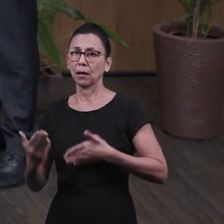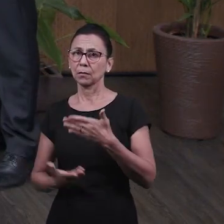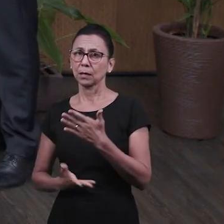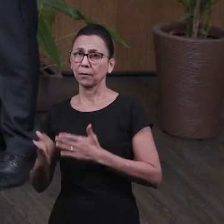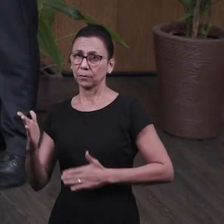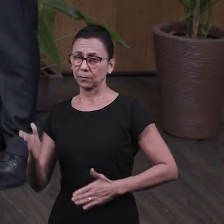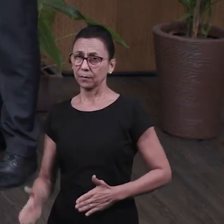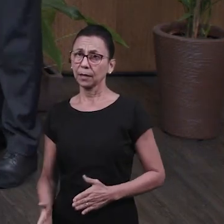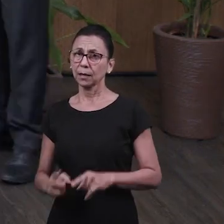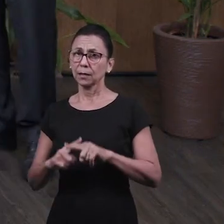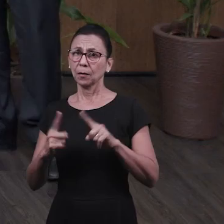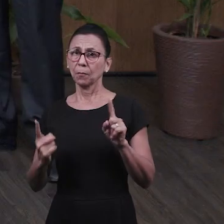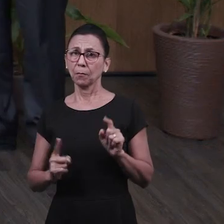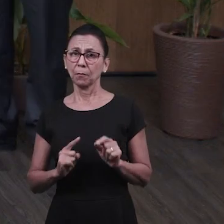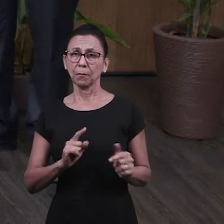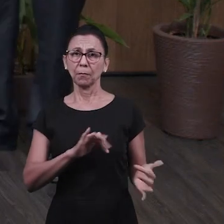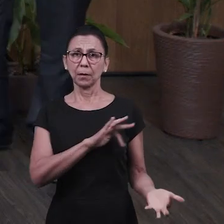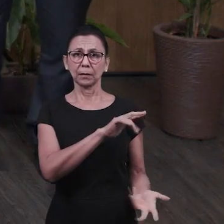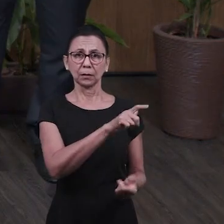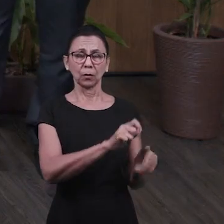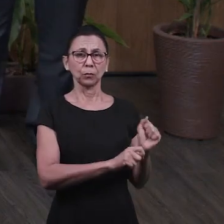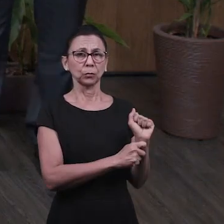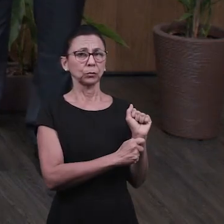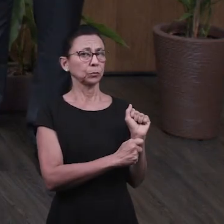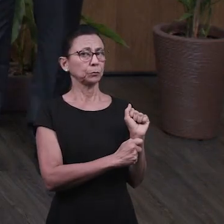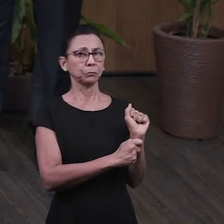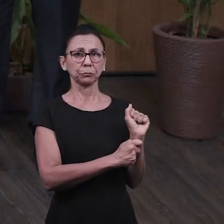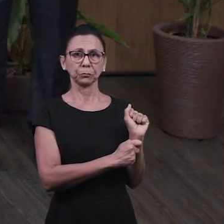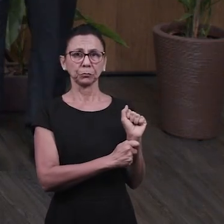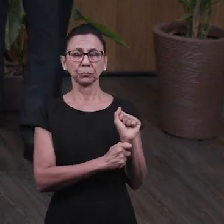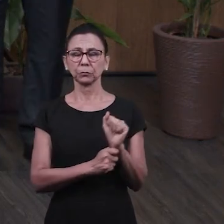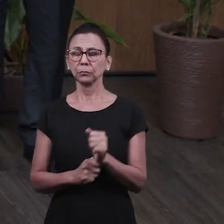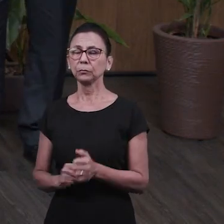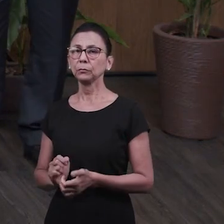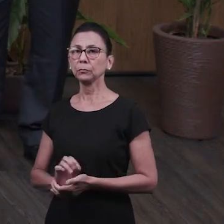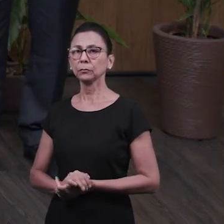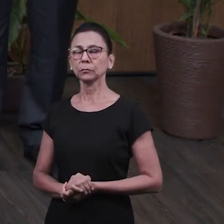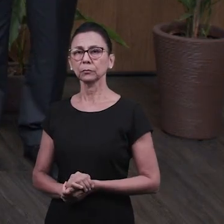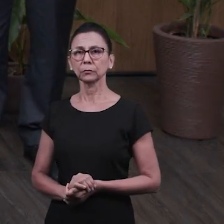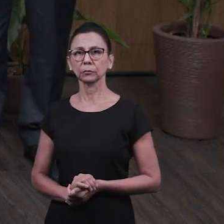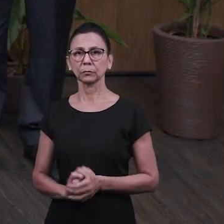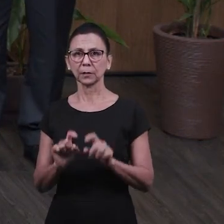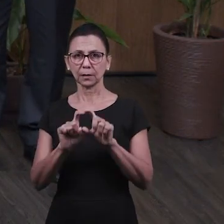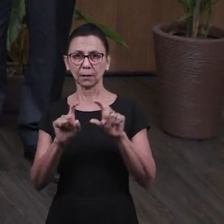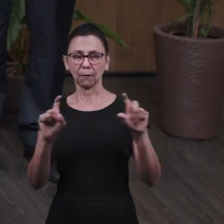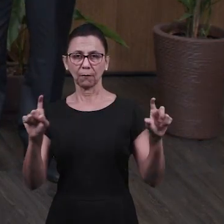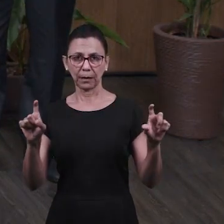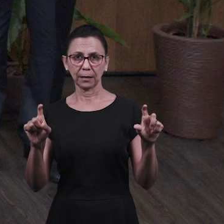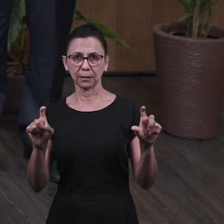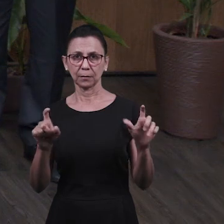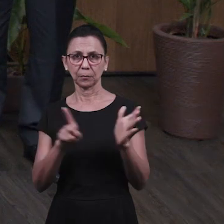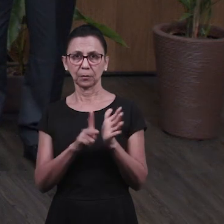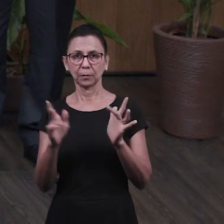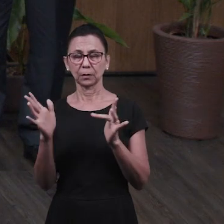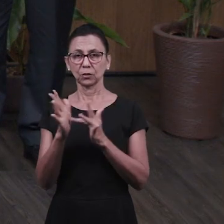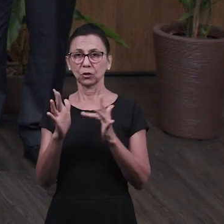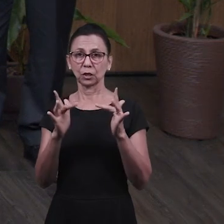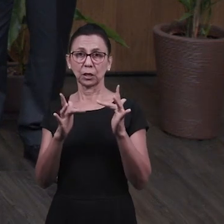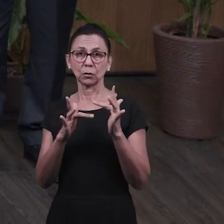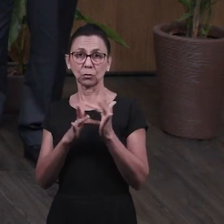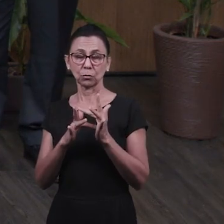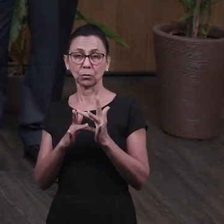ciel, mais à eux n'est pas donné. Il a fait une différence. Nous voyons dans l'expression du Seigneur Jésus, observez